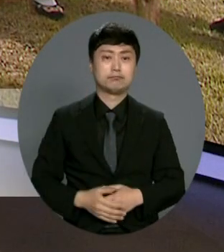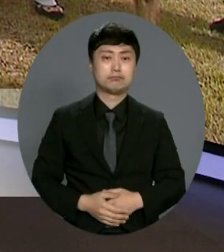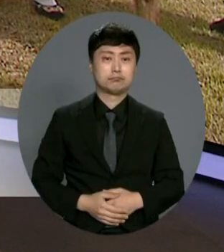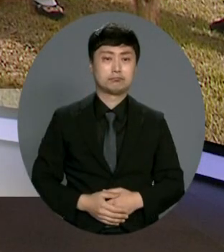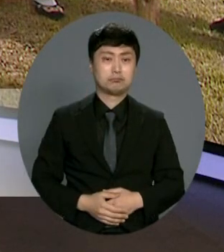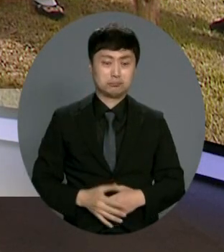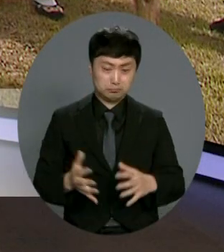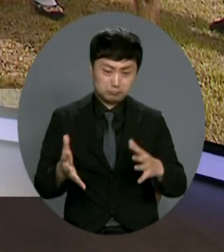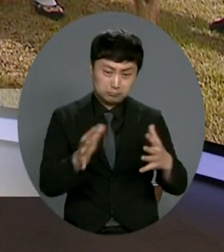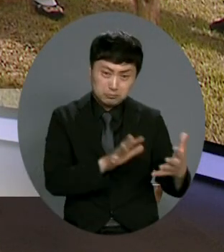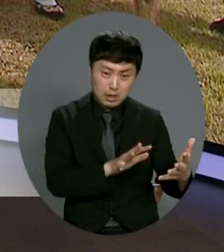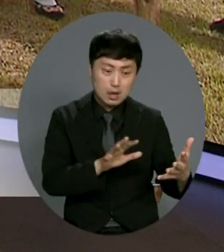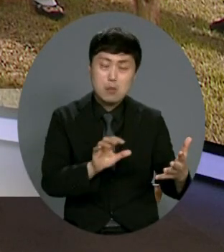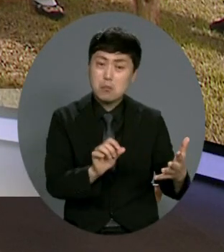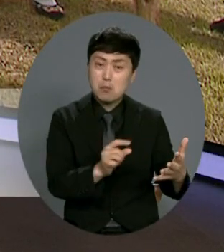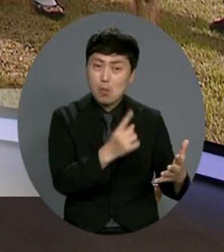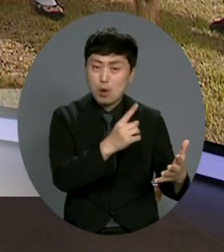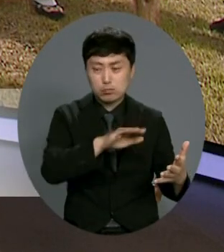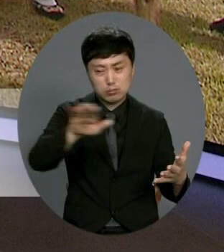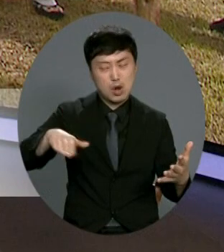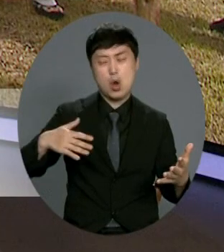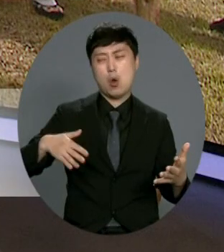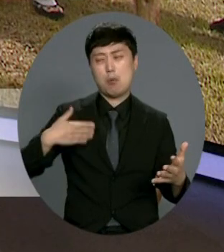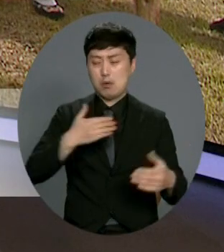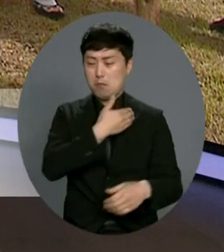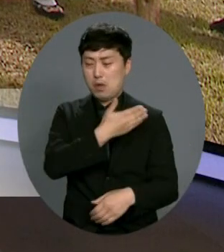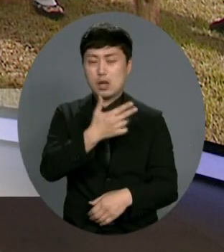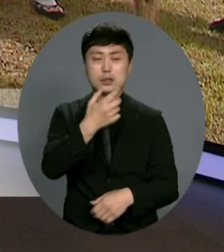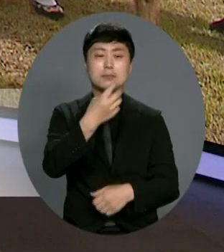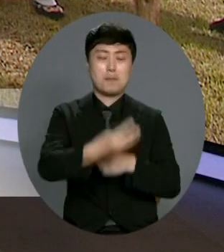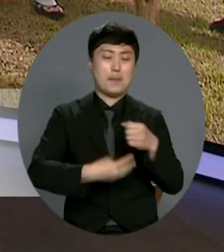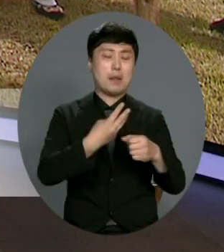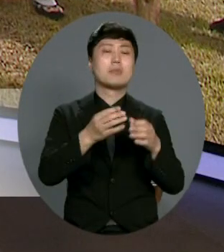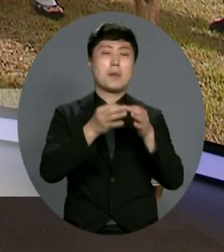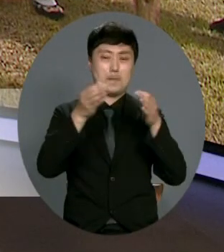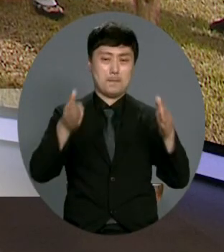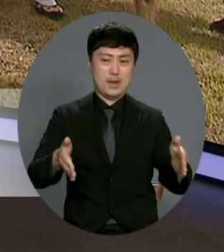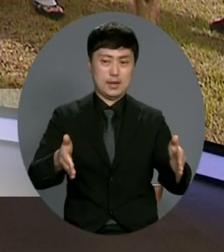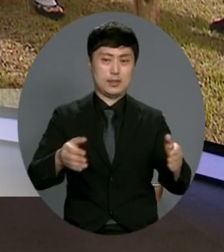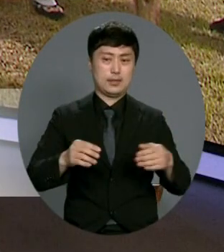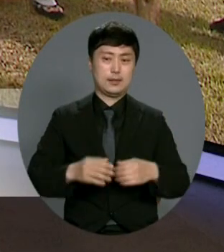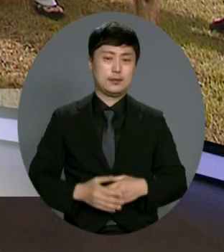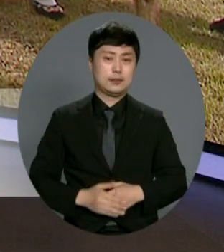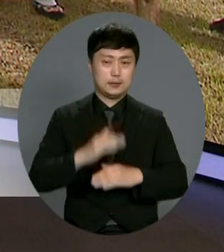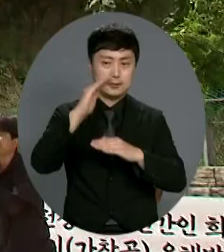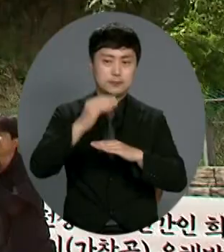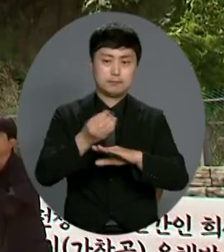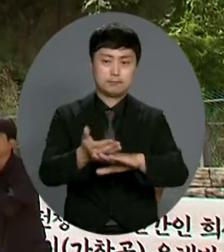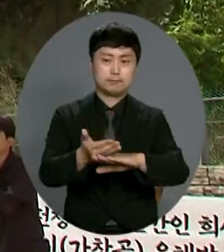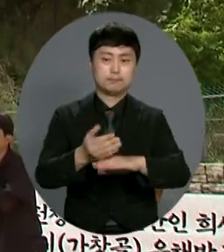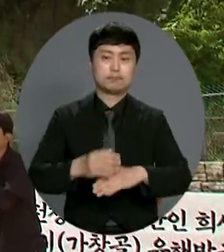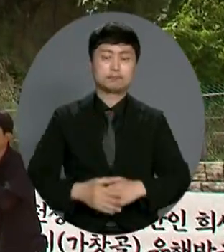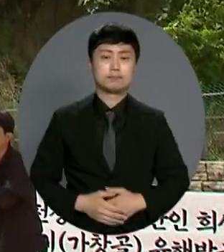아무도 모르게 집단 사례대 버려진지 73년 만입니다 손흥민 기자입니다